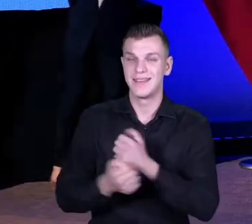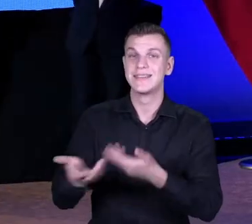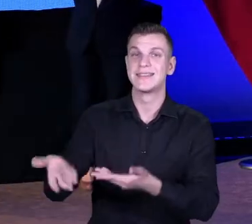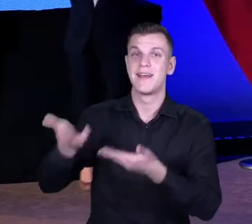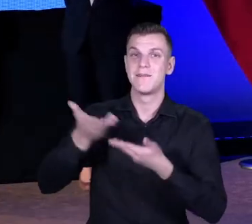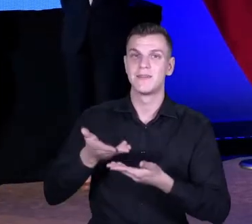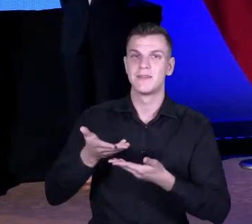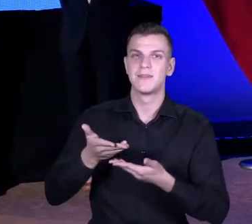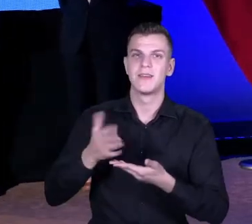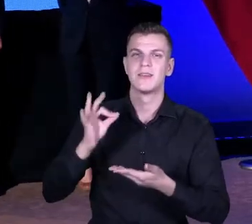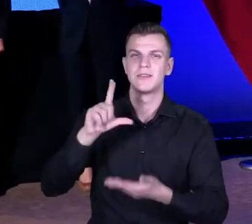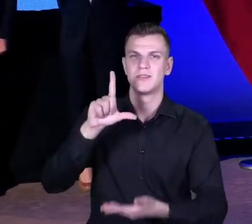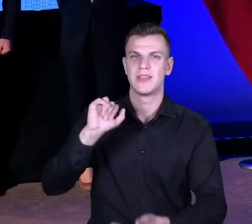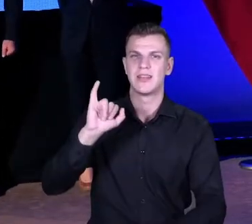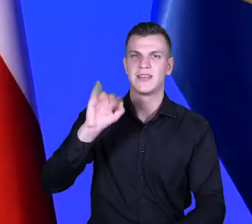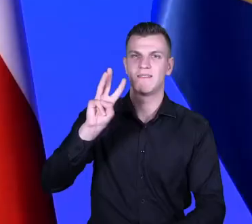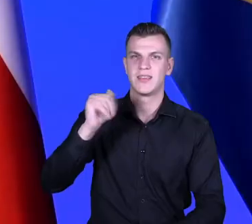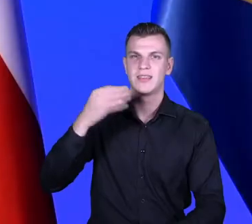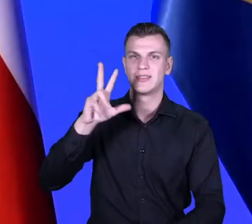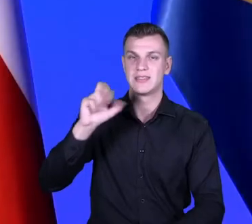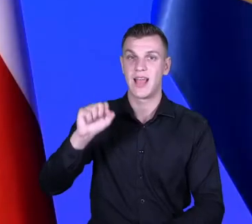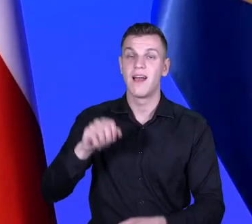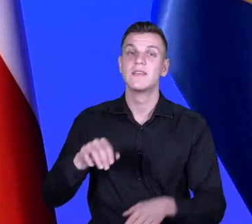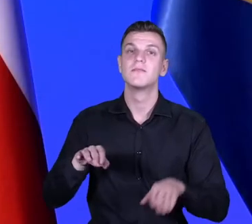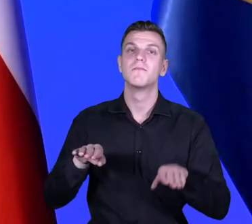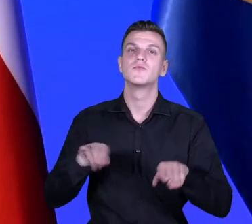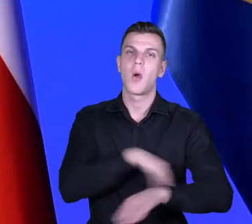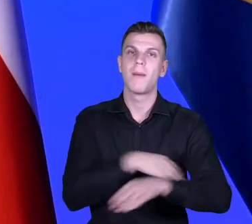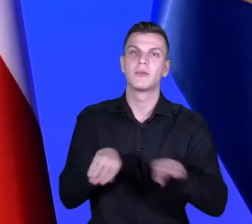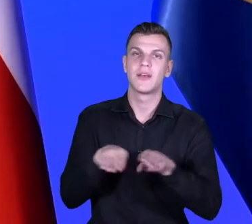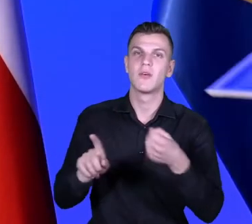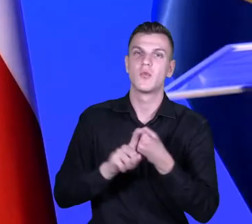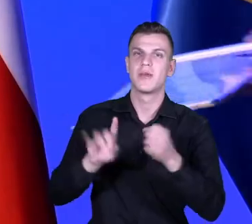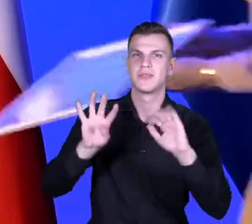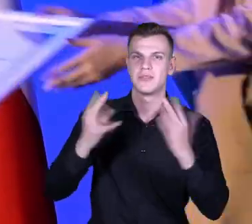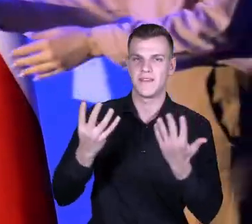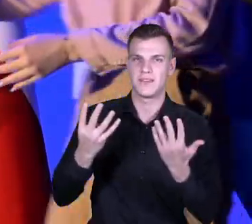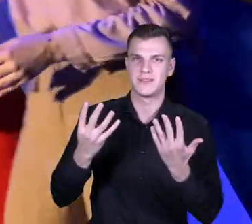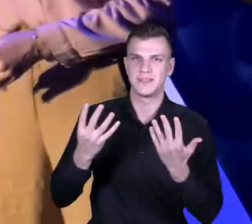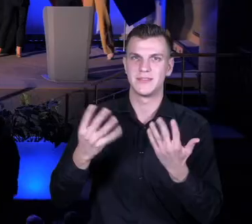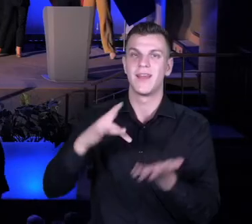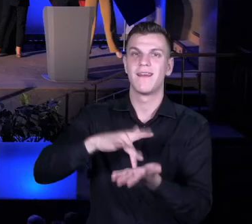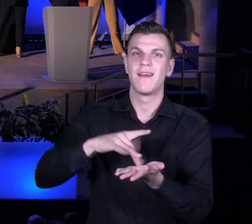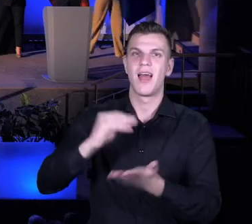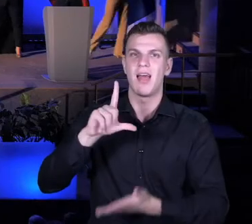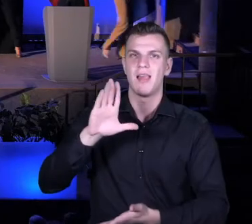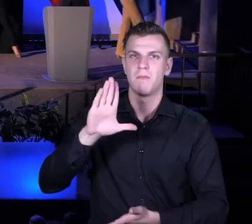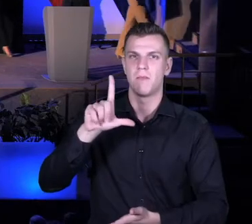zapraszam Agnieszkę Śliwińską, dyrektorkę Szkoły Podstawowej nr 9 imienia Józefa Piłsudskiego Elblągu.